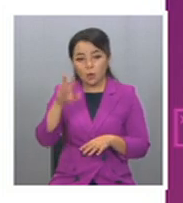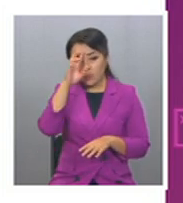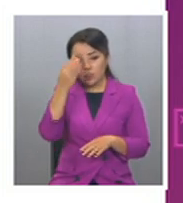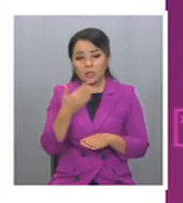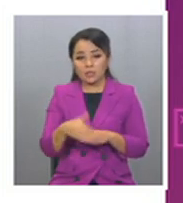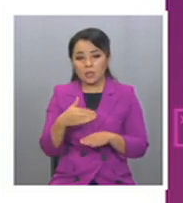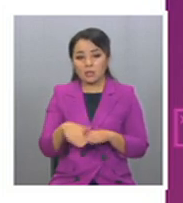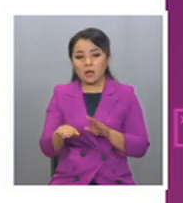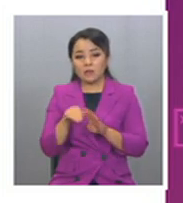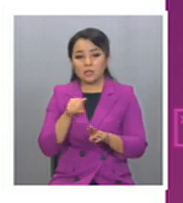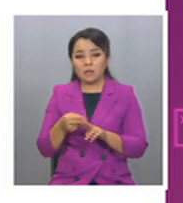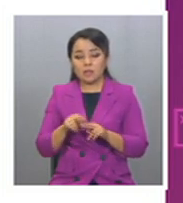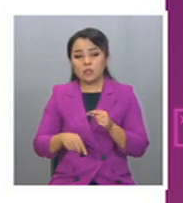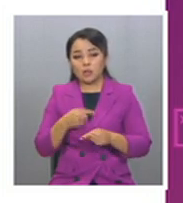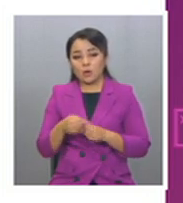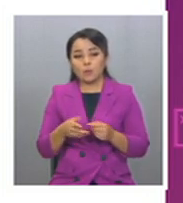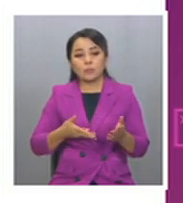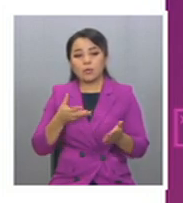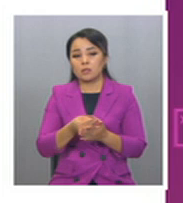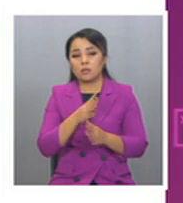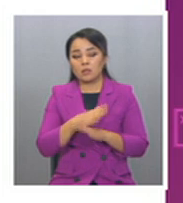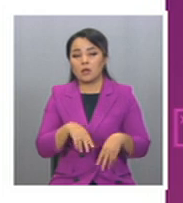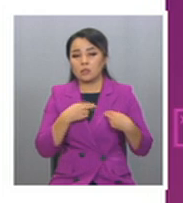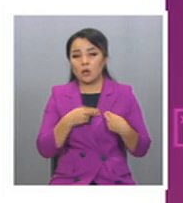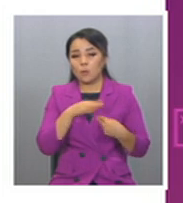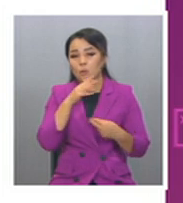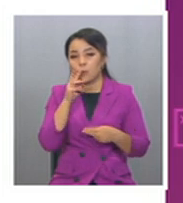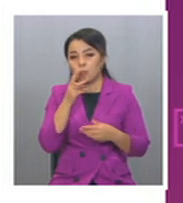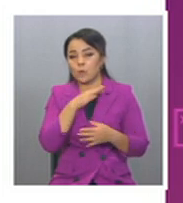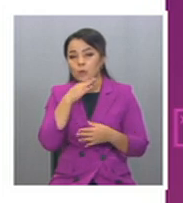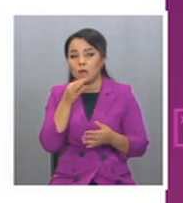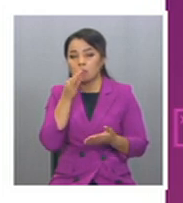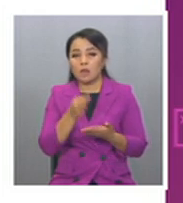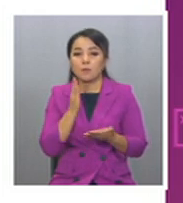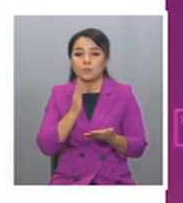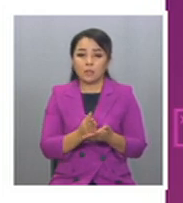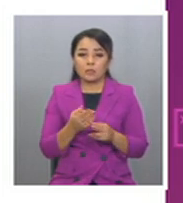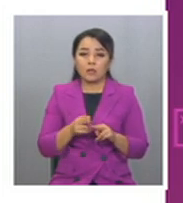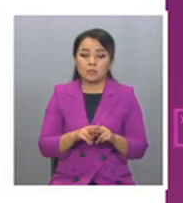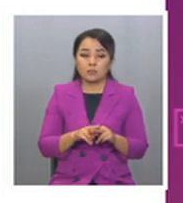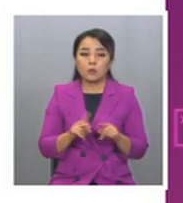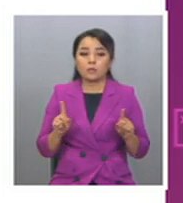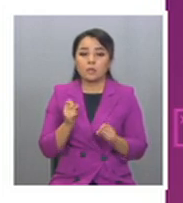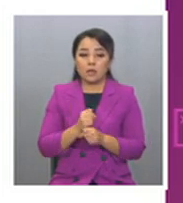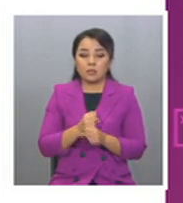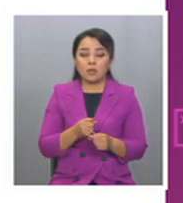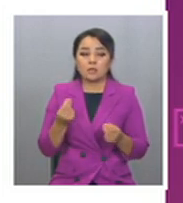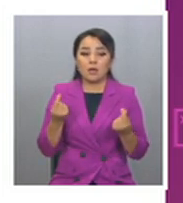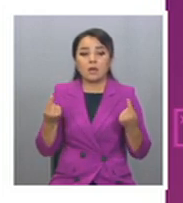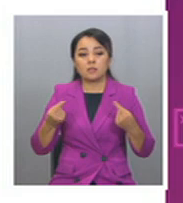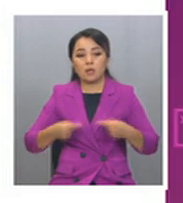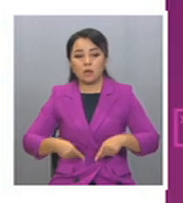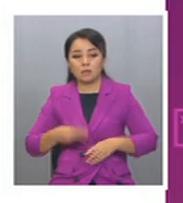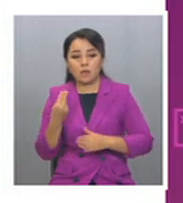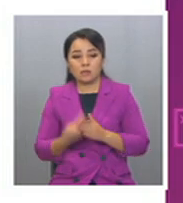арқылы өтелмеген еңбектің көптеп табылуына байланысты нестеді қаржы дағдарысы